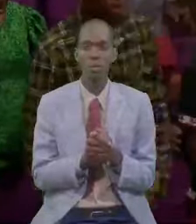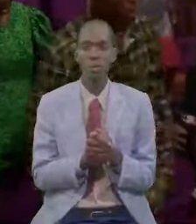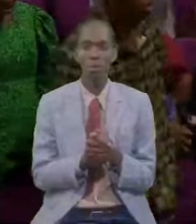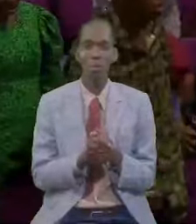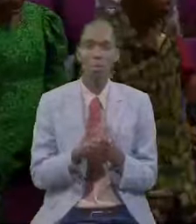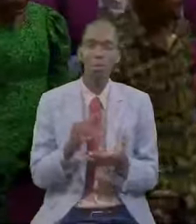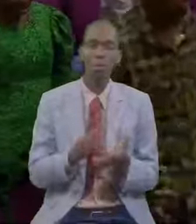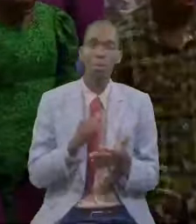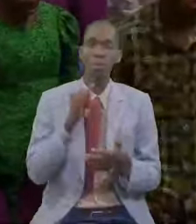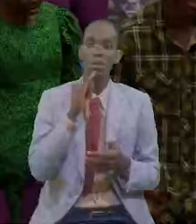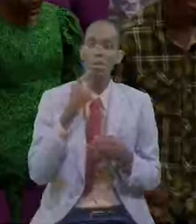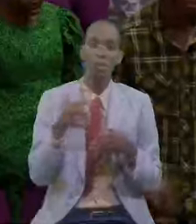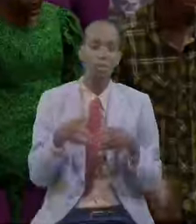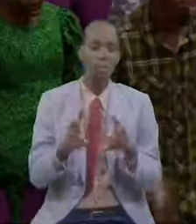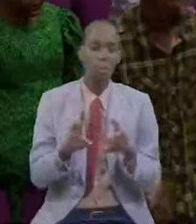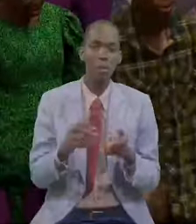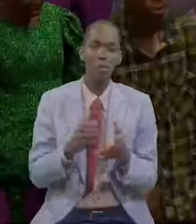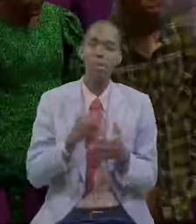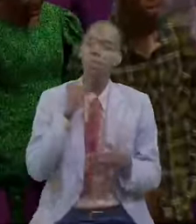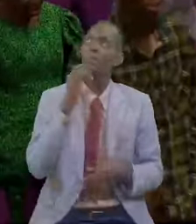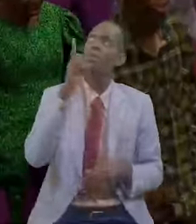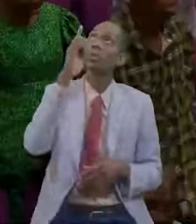C'est la voix de Dieu.